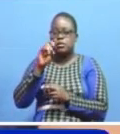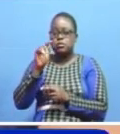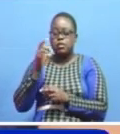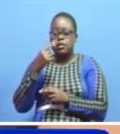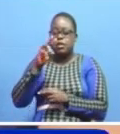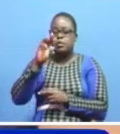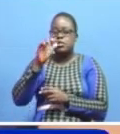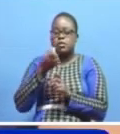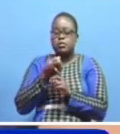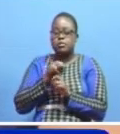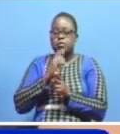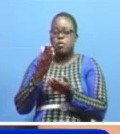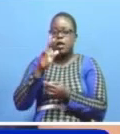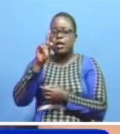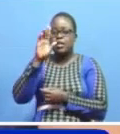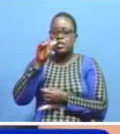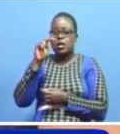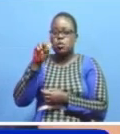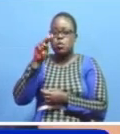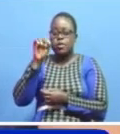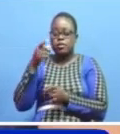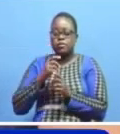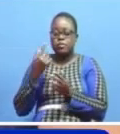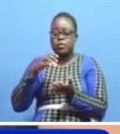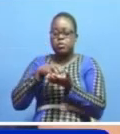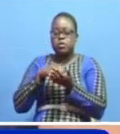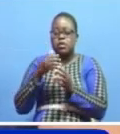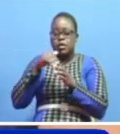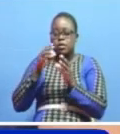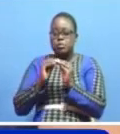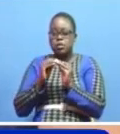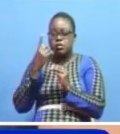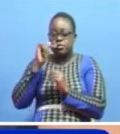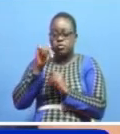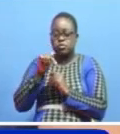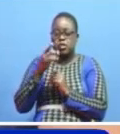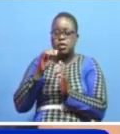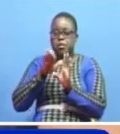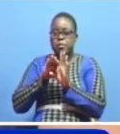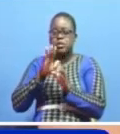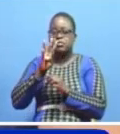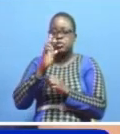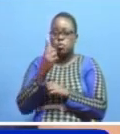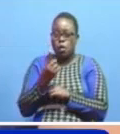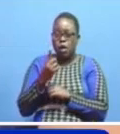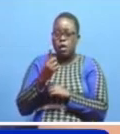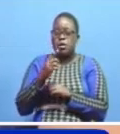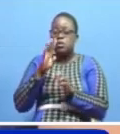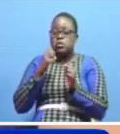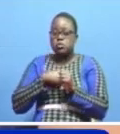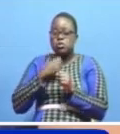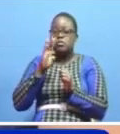wa Kyangwithya uthuiloni wa syua kuma mwanyani usu Nthini wa syikalo syua umunthi amemba naw'o mevikite